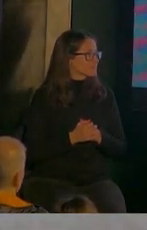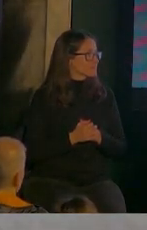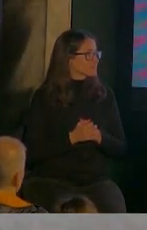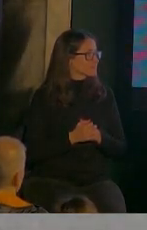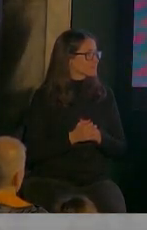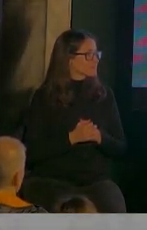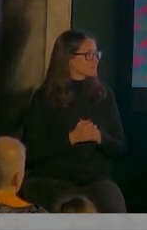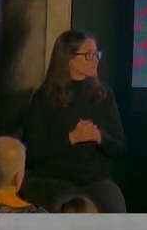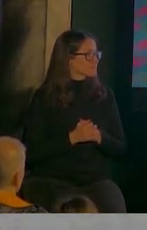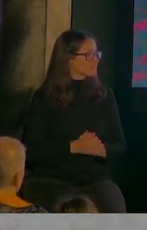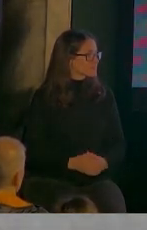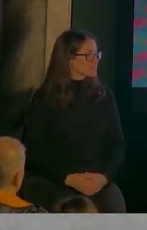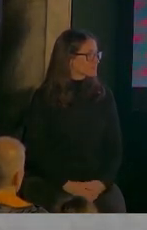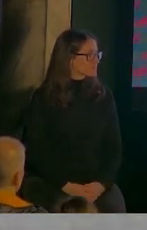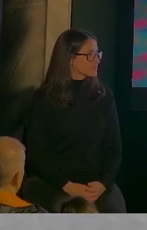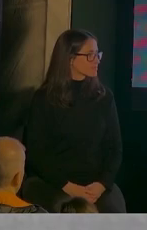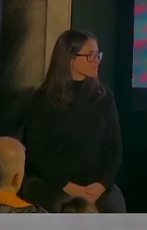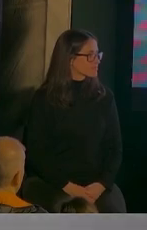Sí, gràcies.